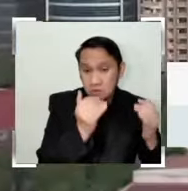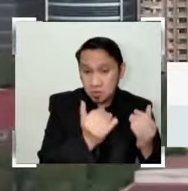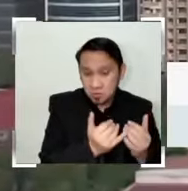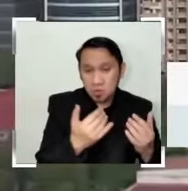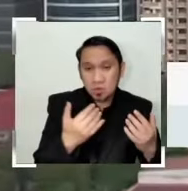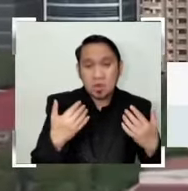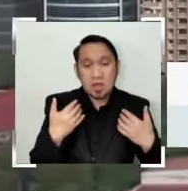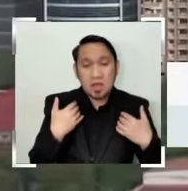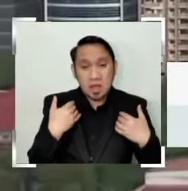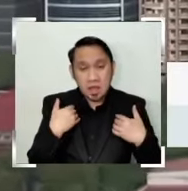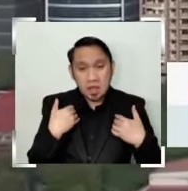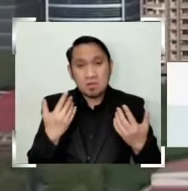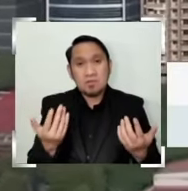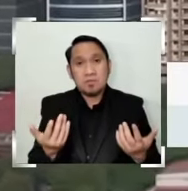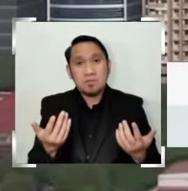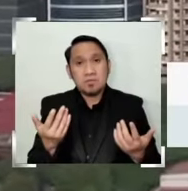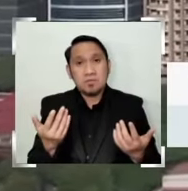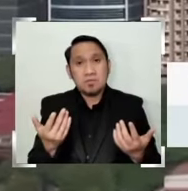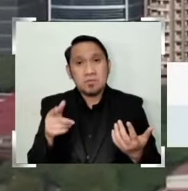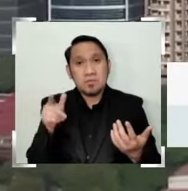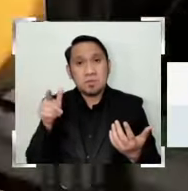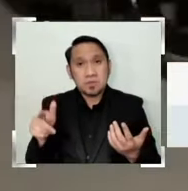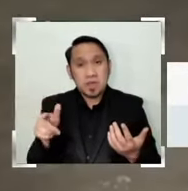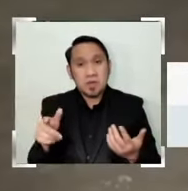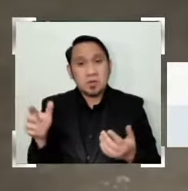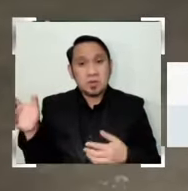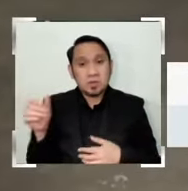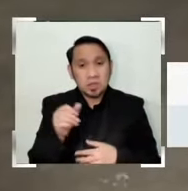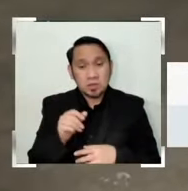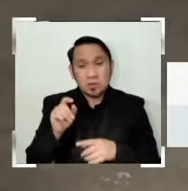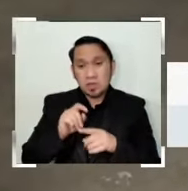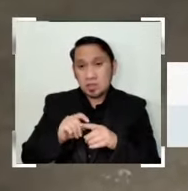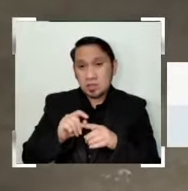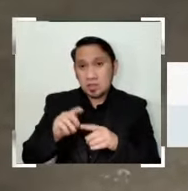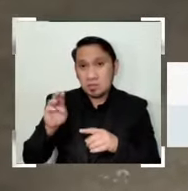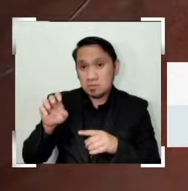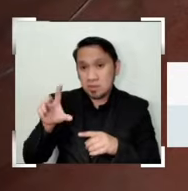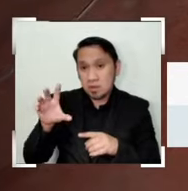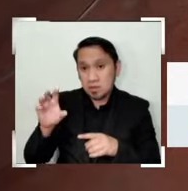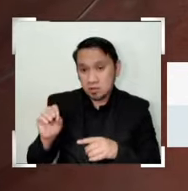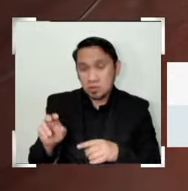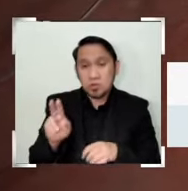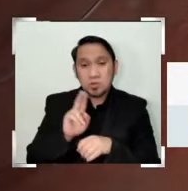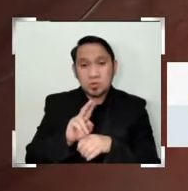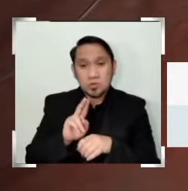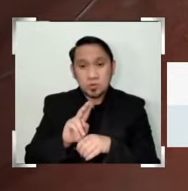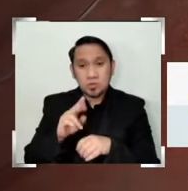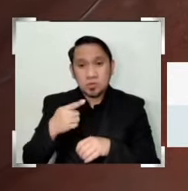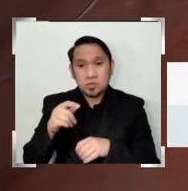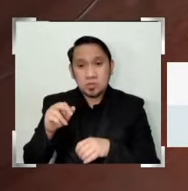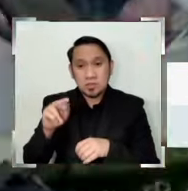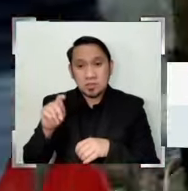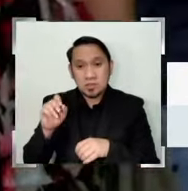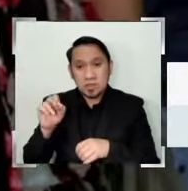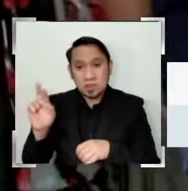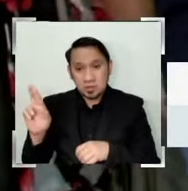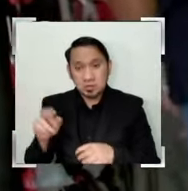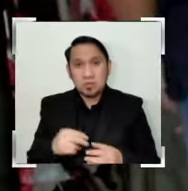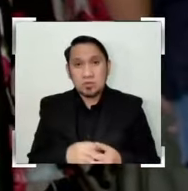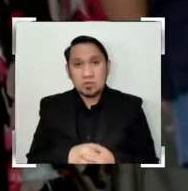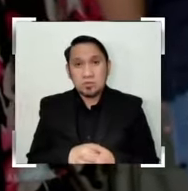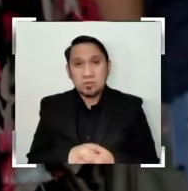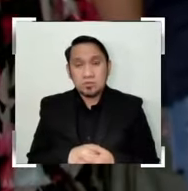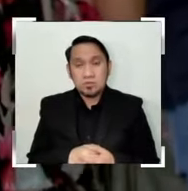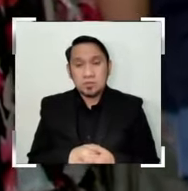Program kung saan sa halip na kumuha ng kuryente sa Meralco ay gumamit na lamang ng generator tuwing kukonti ang kuryente sa grid. Para sa